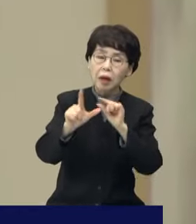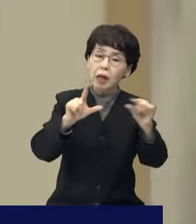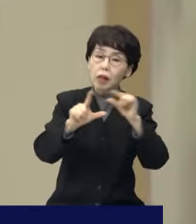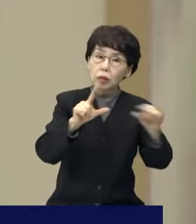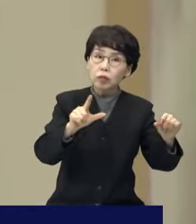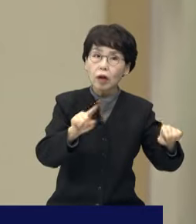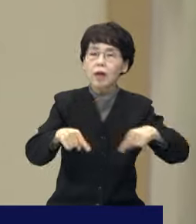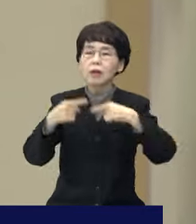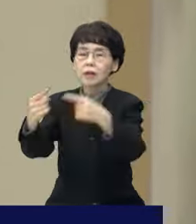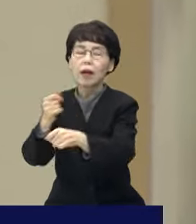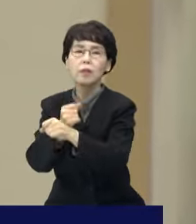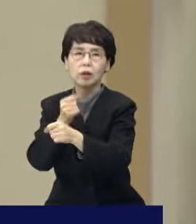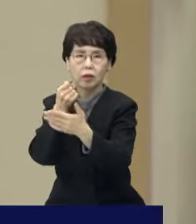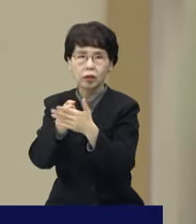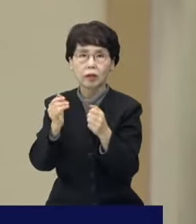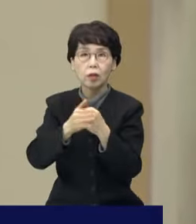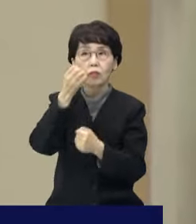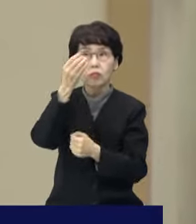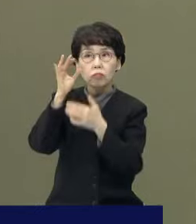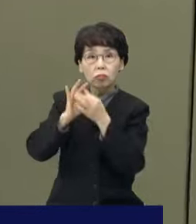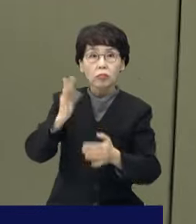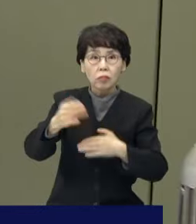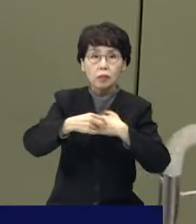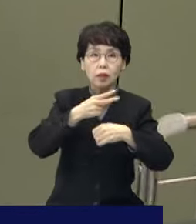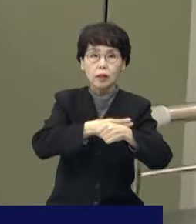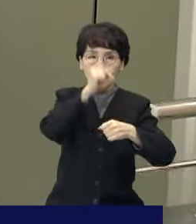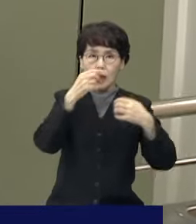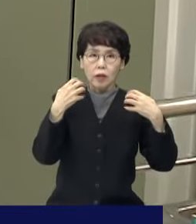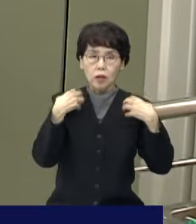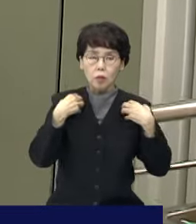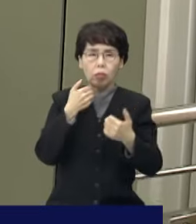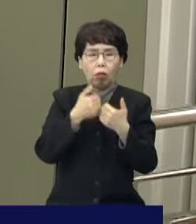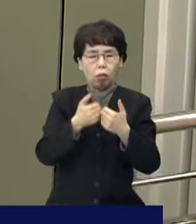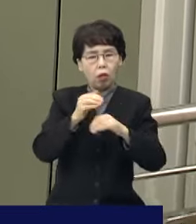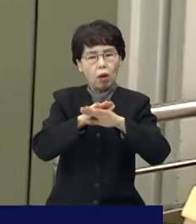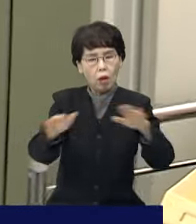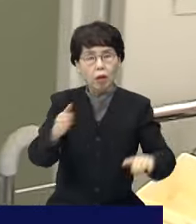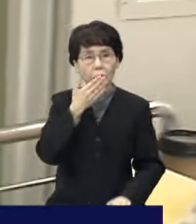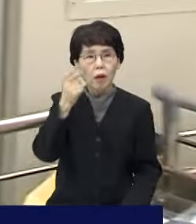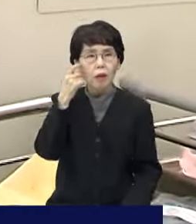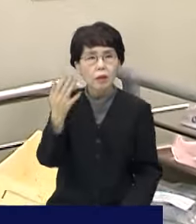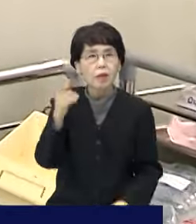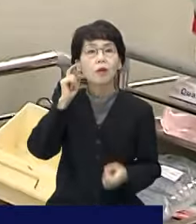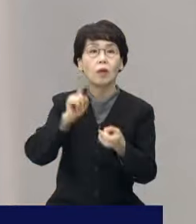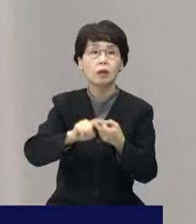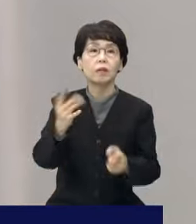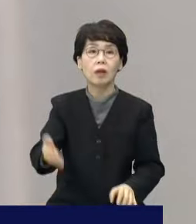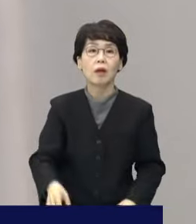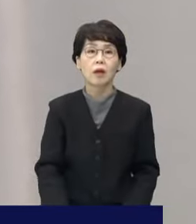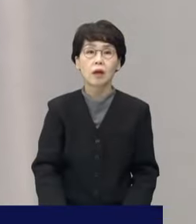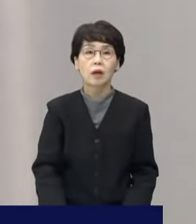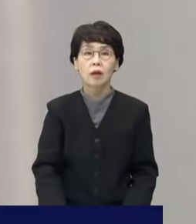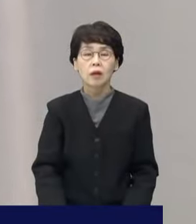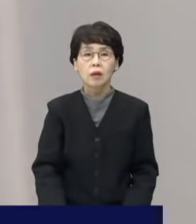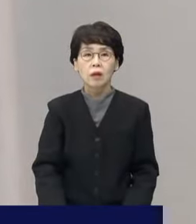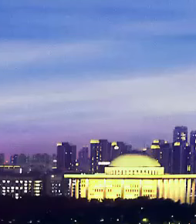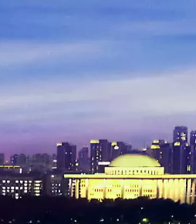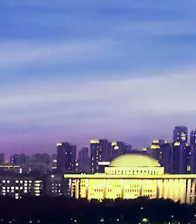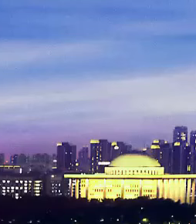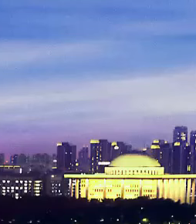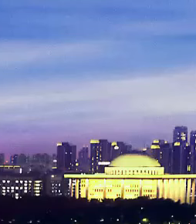합류하기로 결정하면서 9개월째 이어져온 의정 갈등의 실타래를 풀 수 있을지 관심을 끌고 있습니다. SBS 박하정입니다.